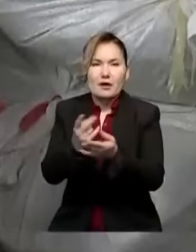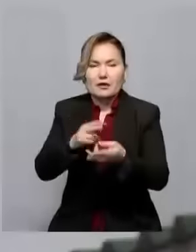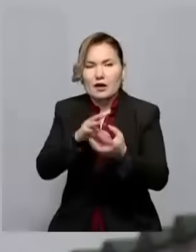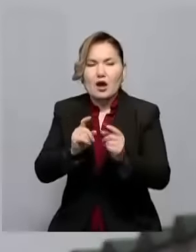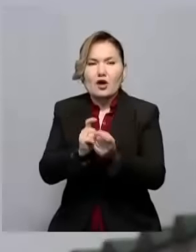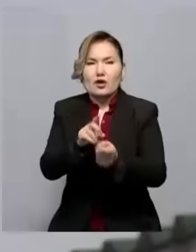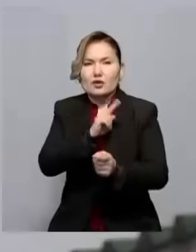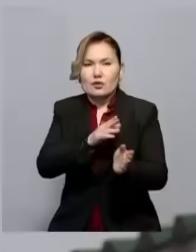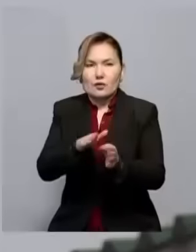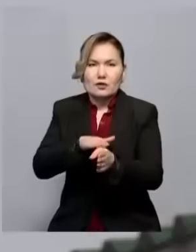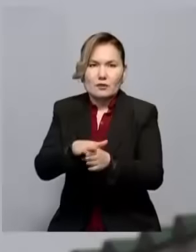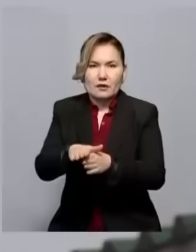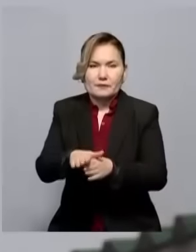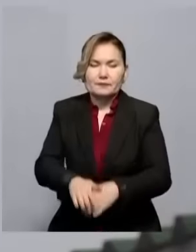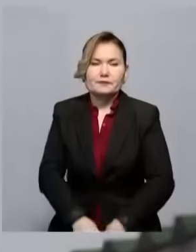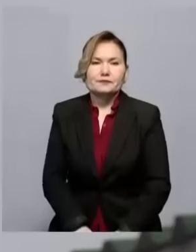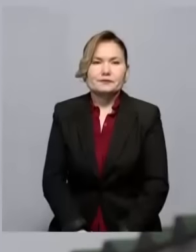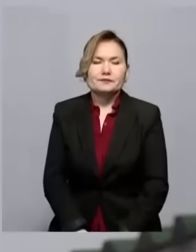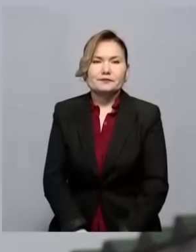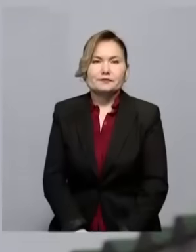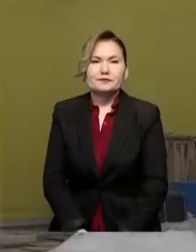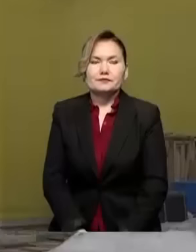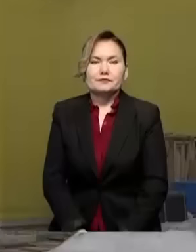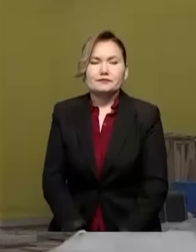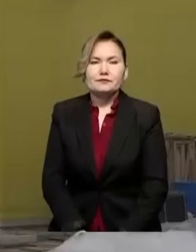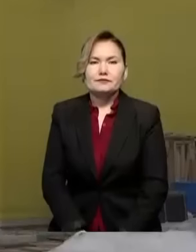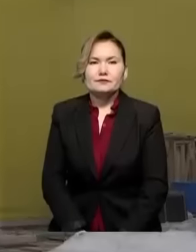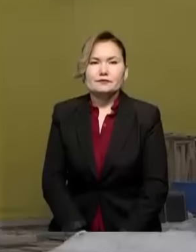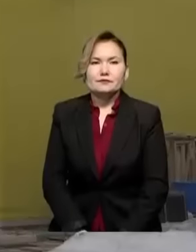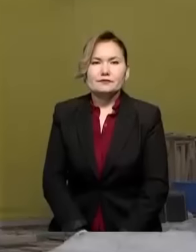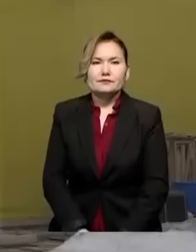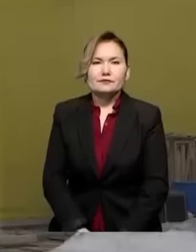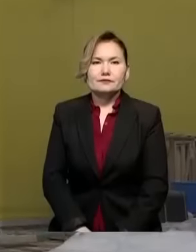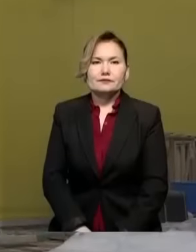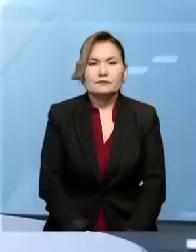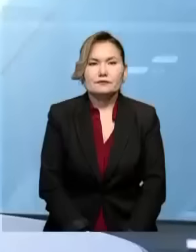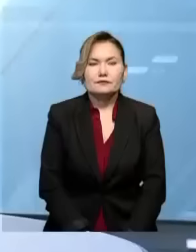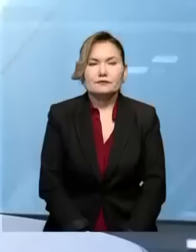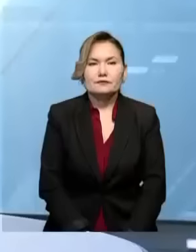жүйелі жұмыстар жүргізіліп жатыр. Зина Сұрғазыева, Мұрат Арыпханов, 24 KZ.